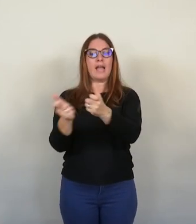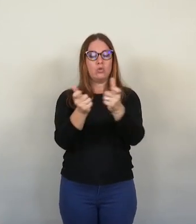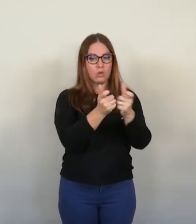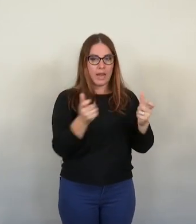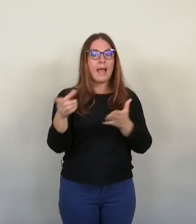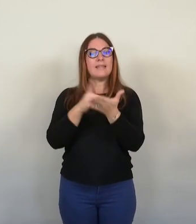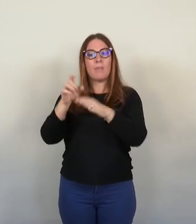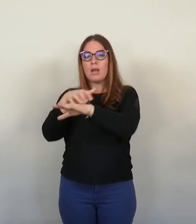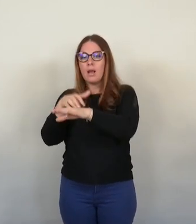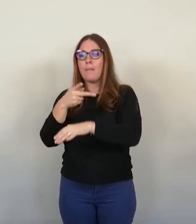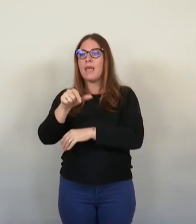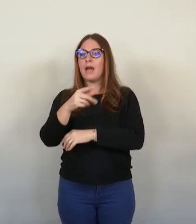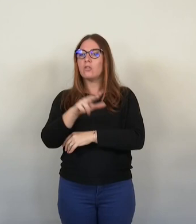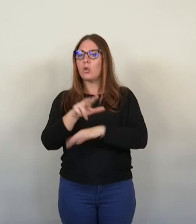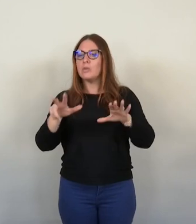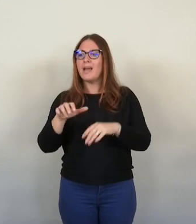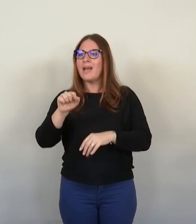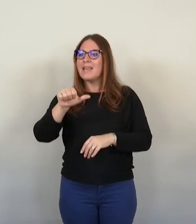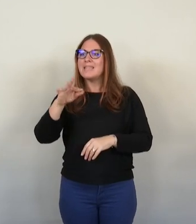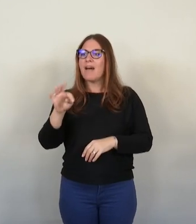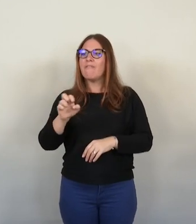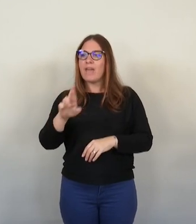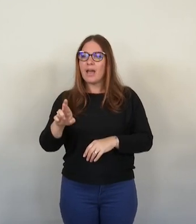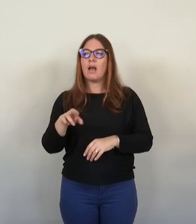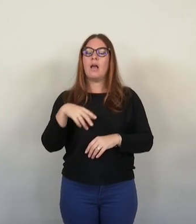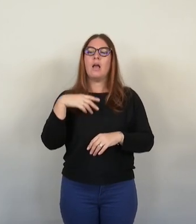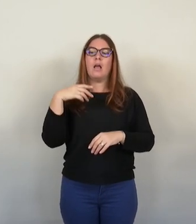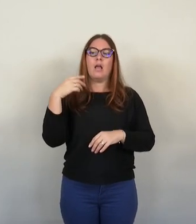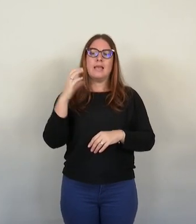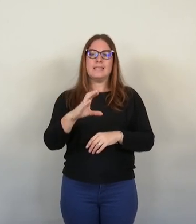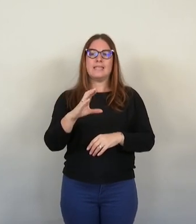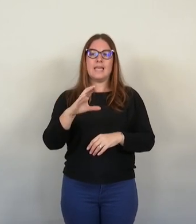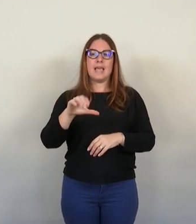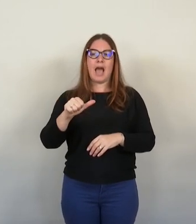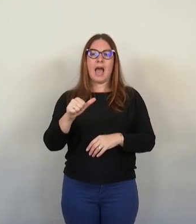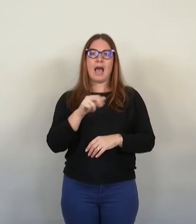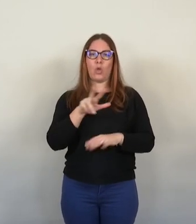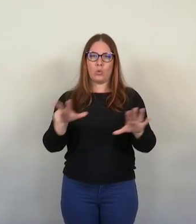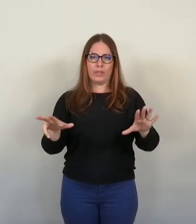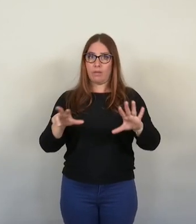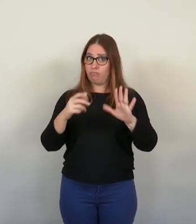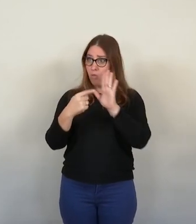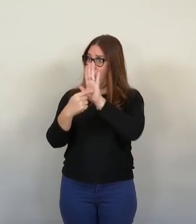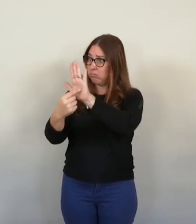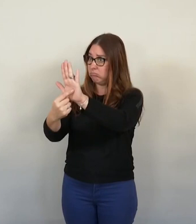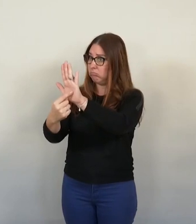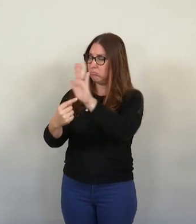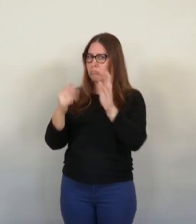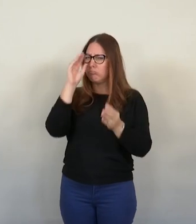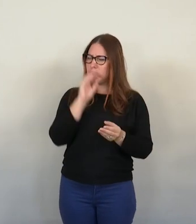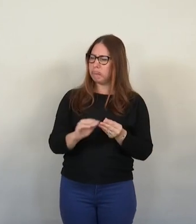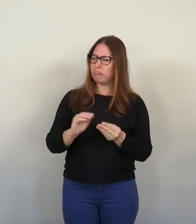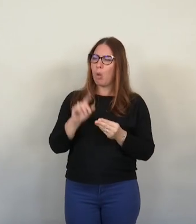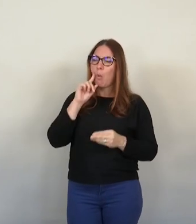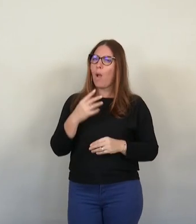département er pa 38 Safire cda8 38 voilà je je je vous le donne voilà donc ça m'interroge parce